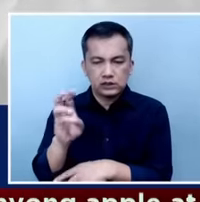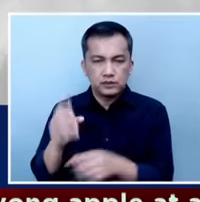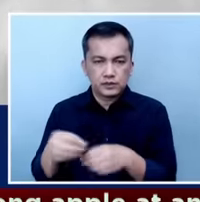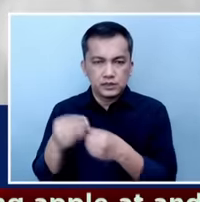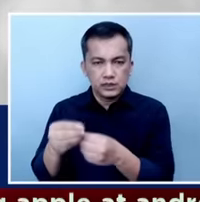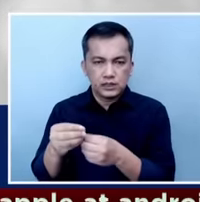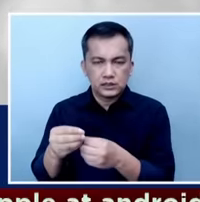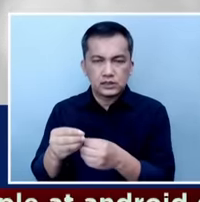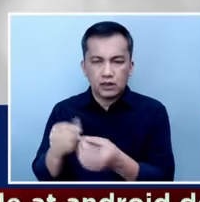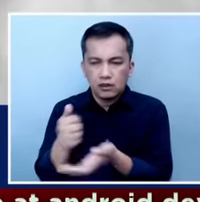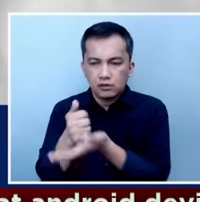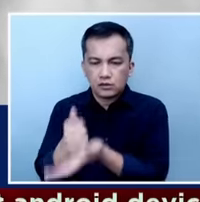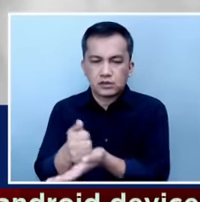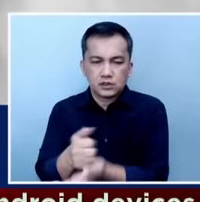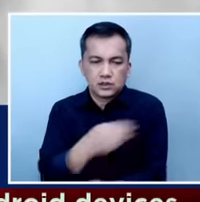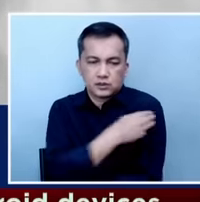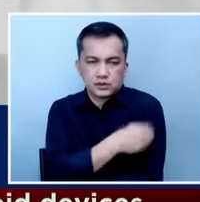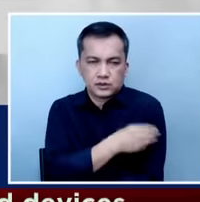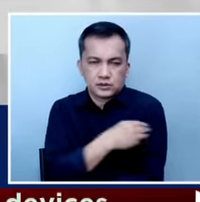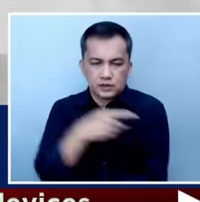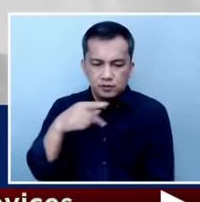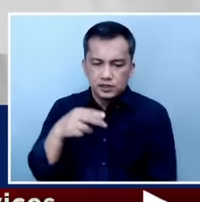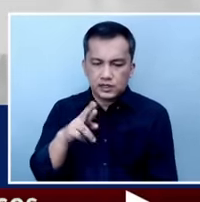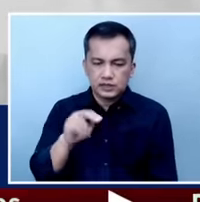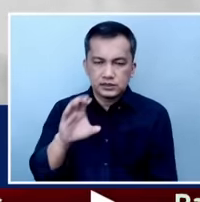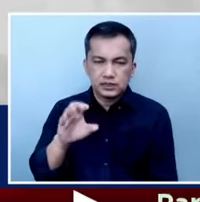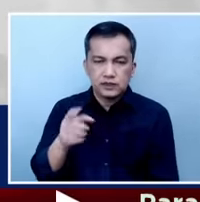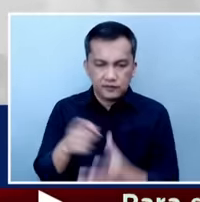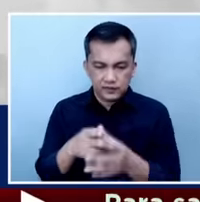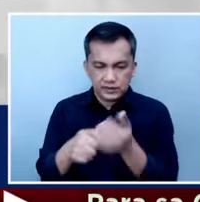atensyong medikal sa mga PRC First Aid Station.